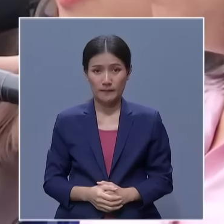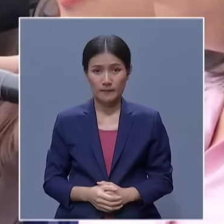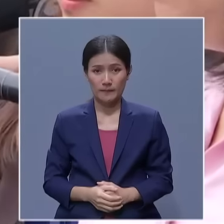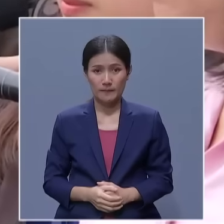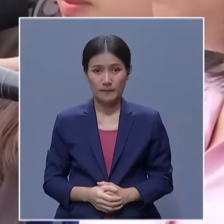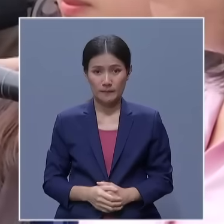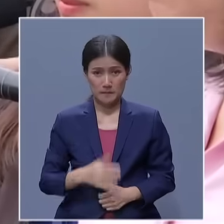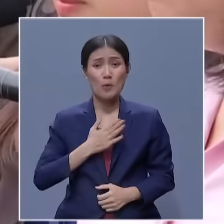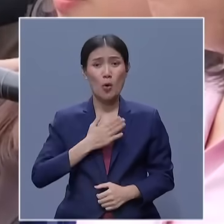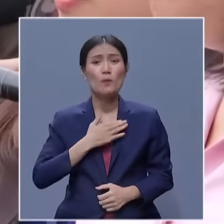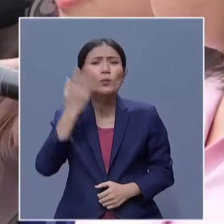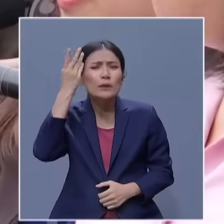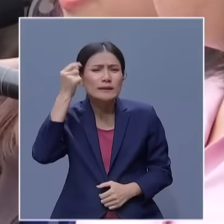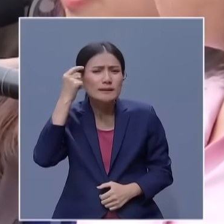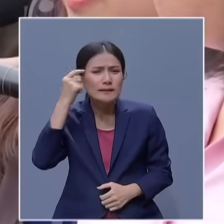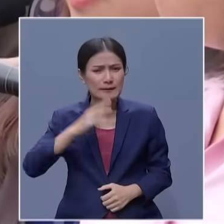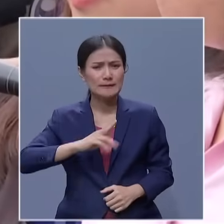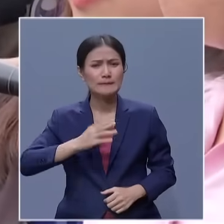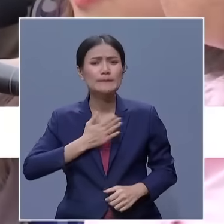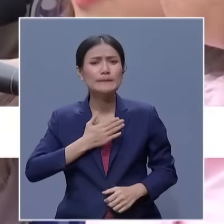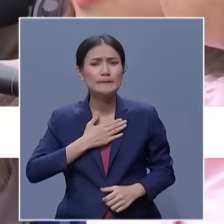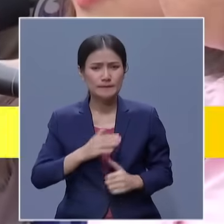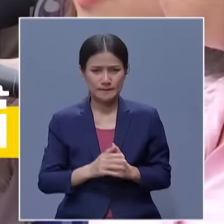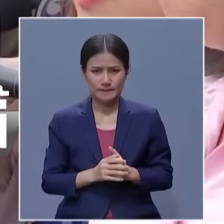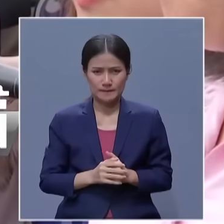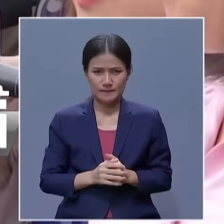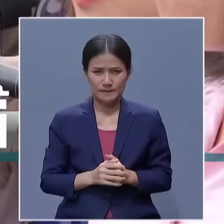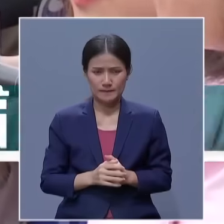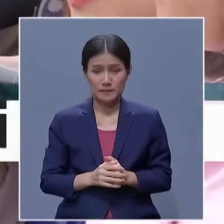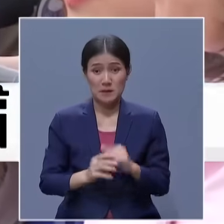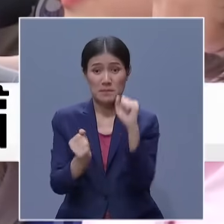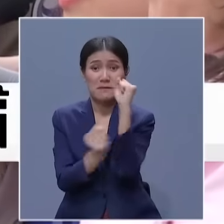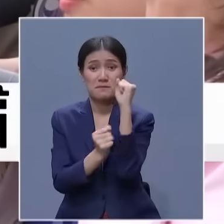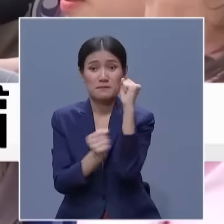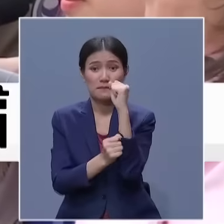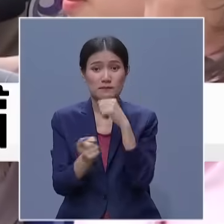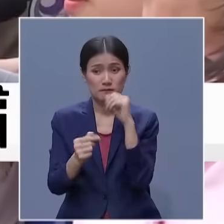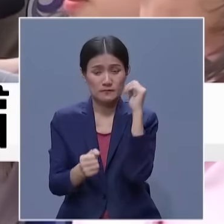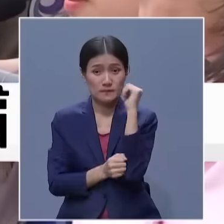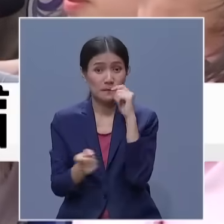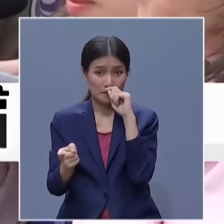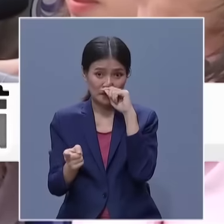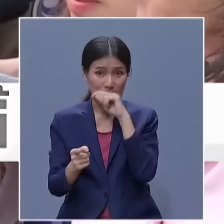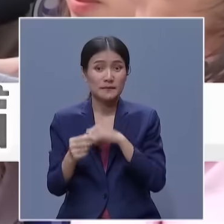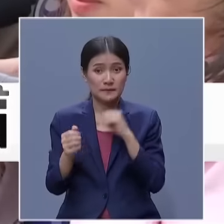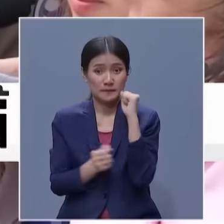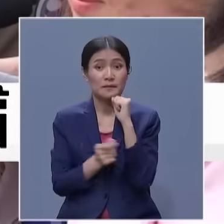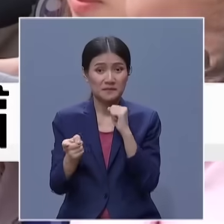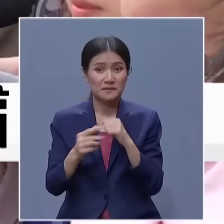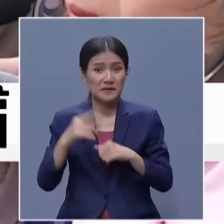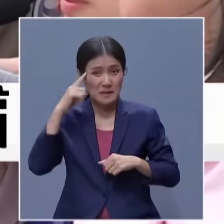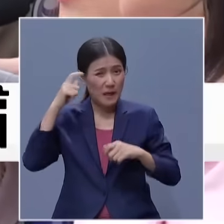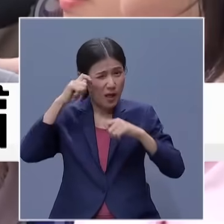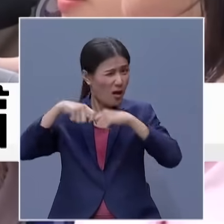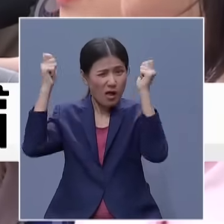แต่ผมว่าคำที่กำนันนกเนี่ยตะบะแตก